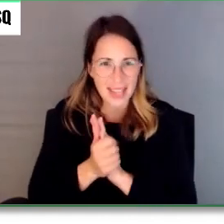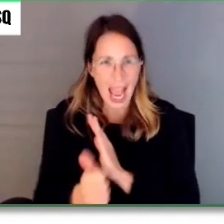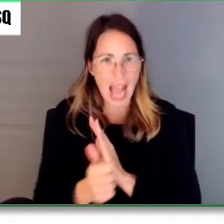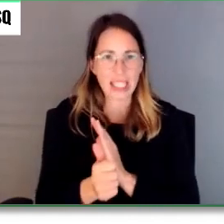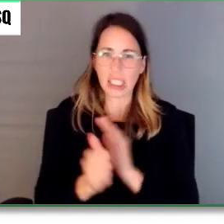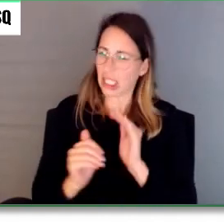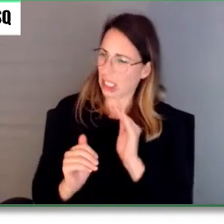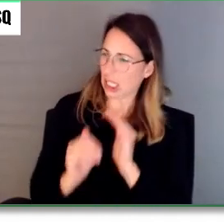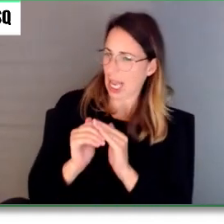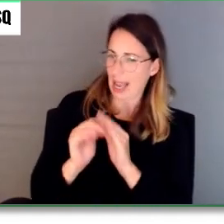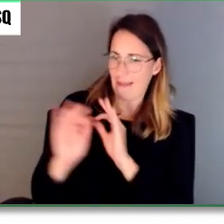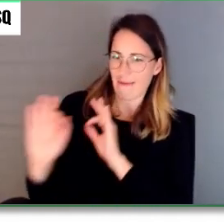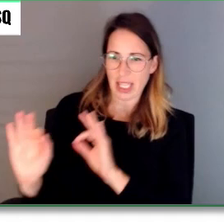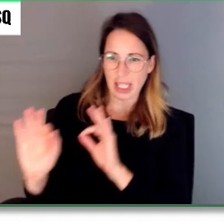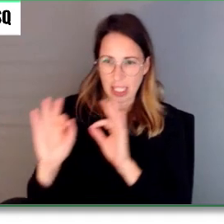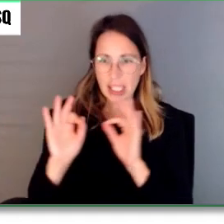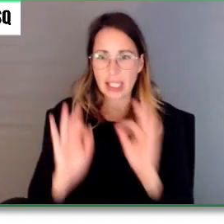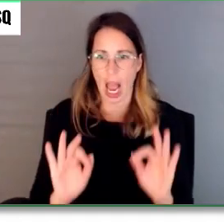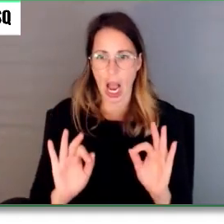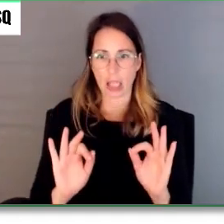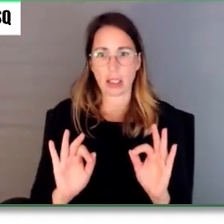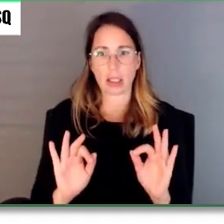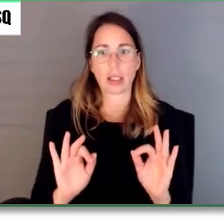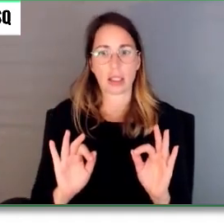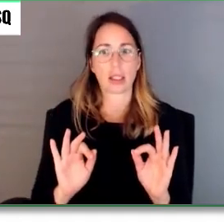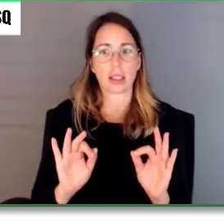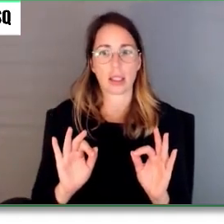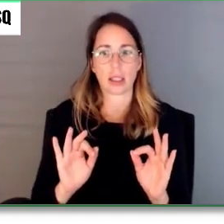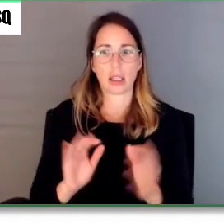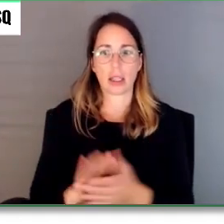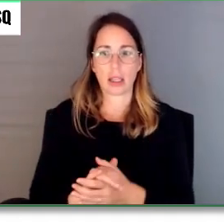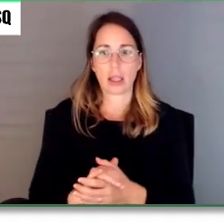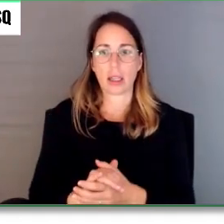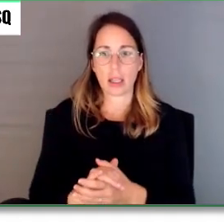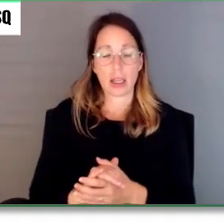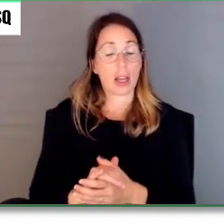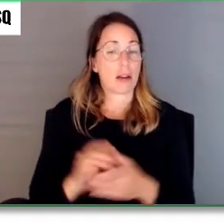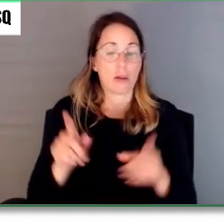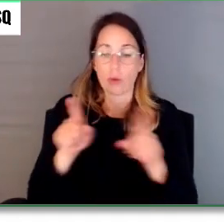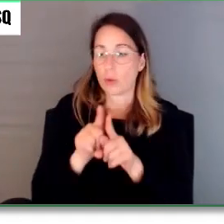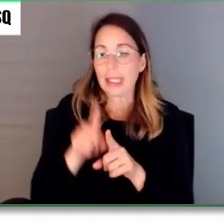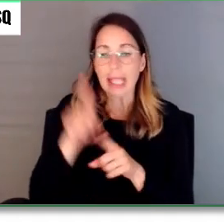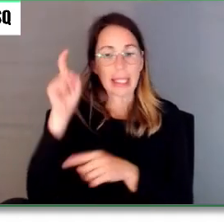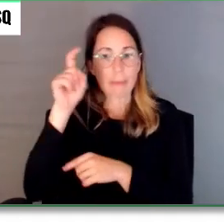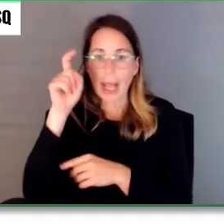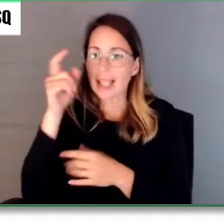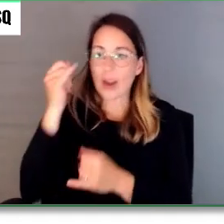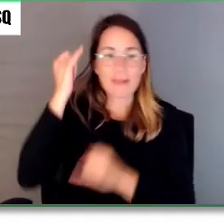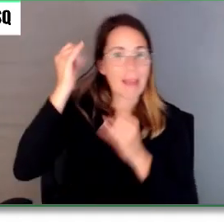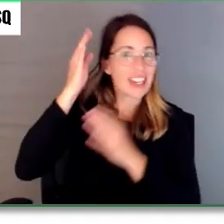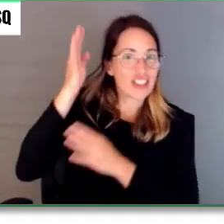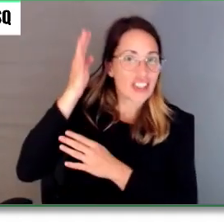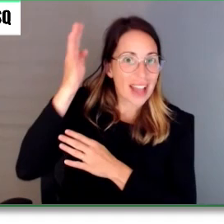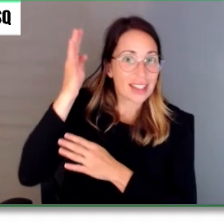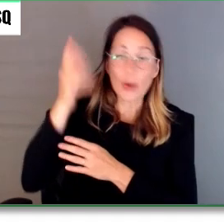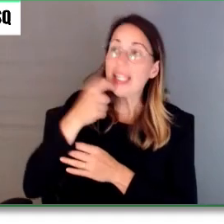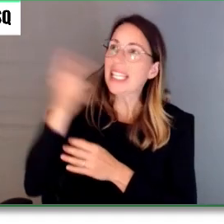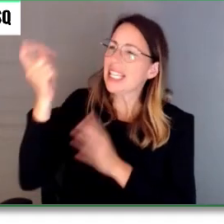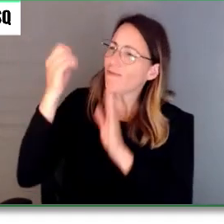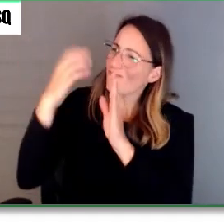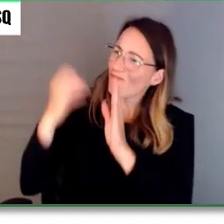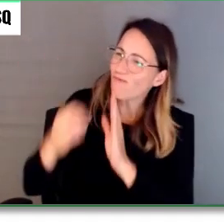pas être limité par les expériences, les imaginations de ceux qui élaborent les politiques. On veut offrir la meilleure